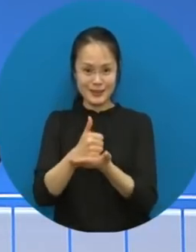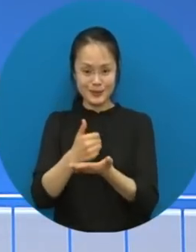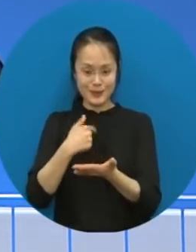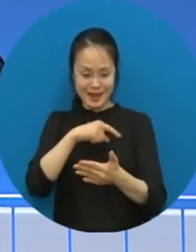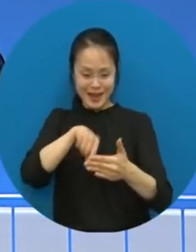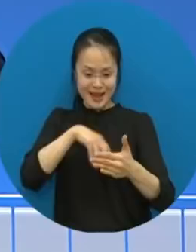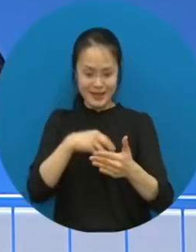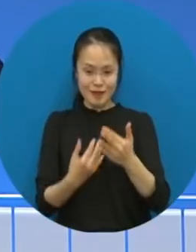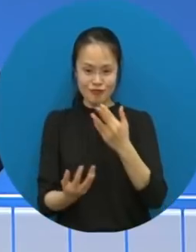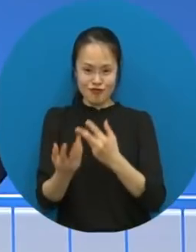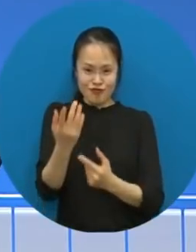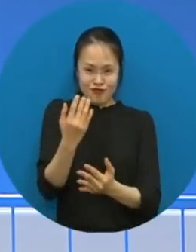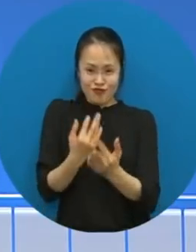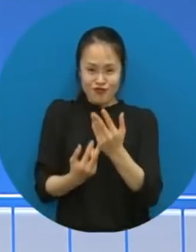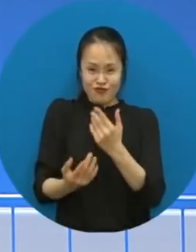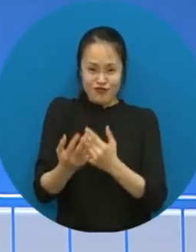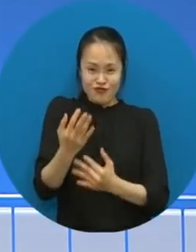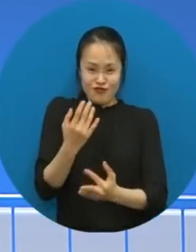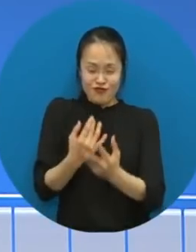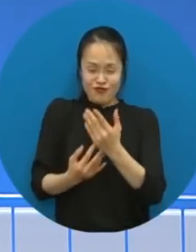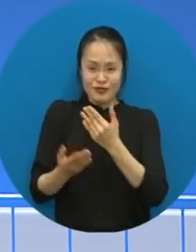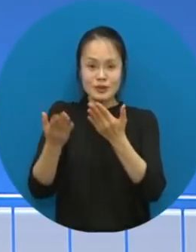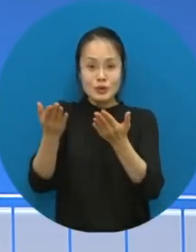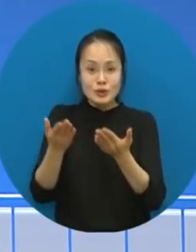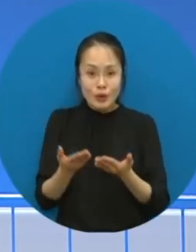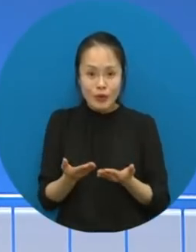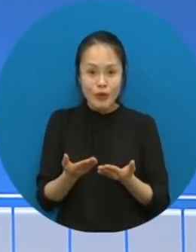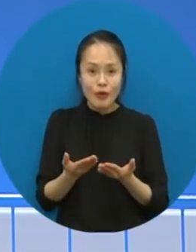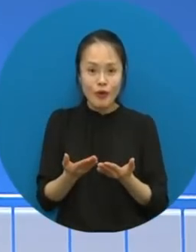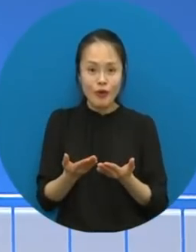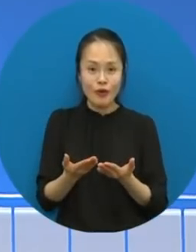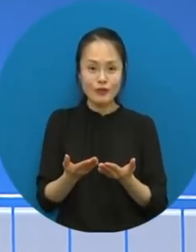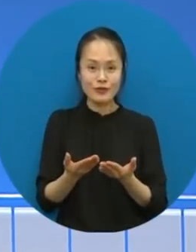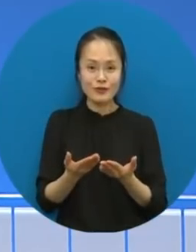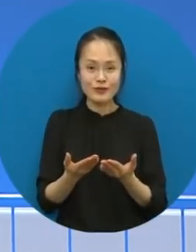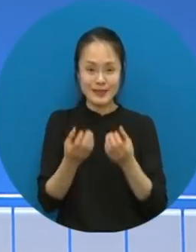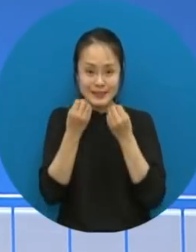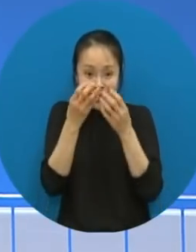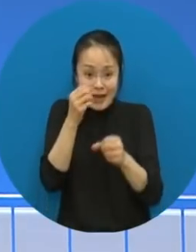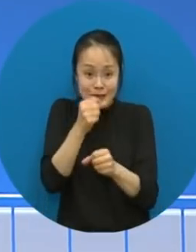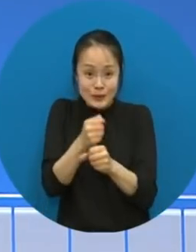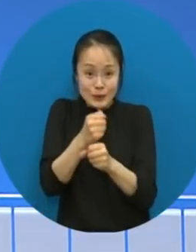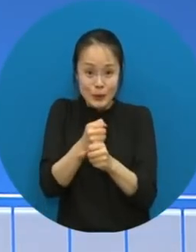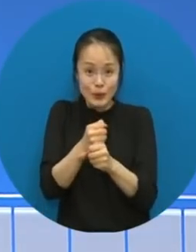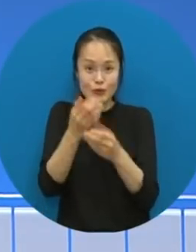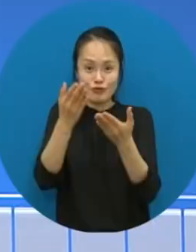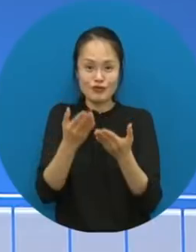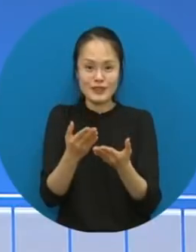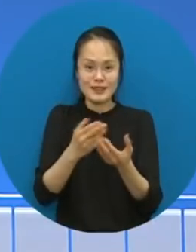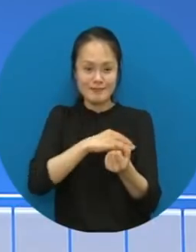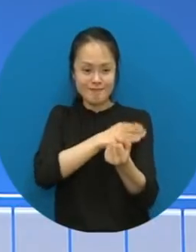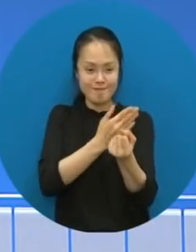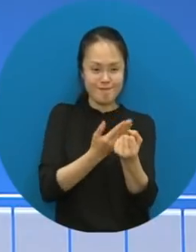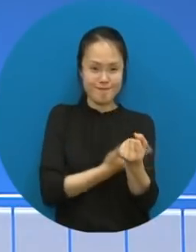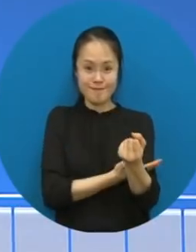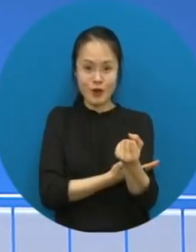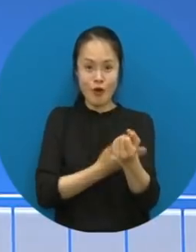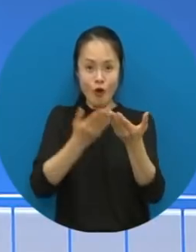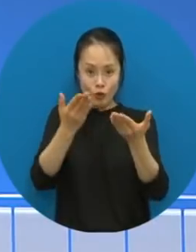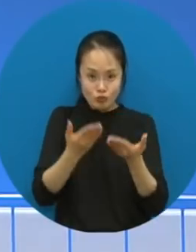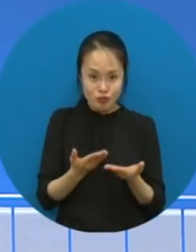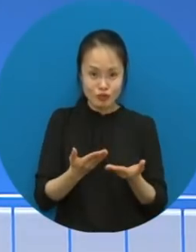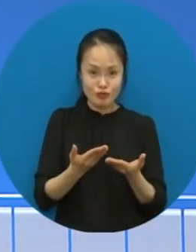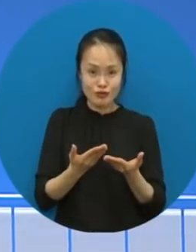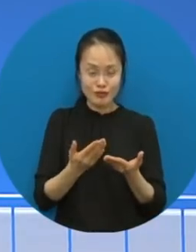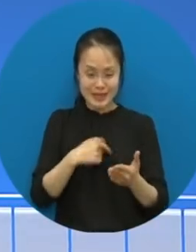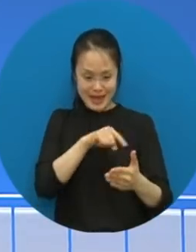만세부터 하나님을 찬양하기 위해서 창조된 그 흐름을 하나님께서 살려주시기 시작하사 여러분 안에 하나님의 그 위대한 불의